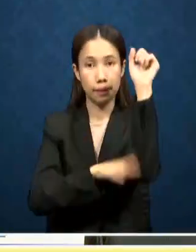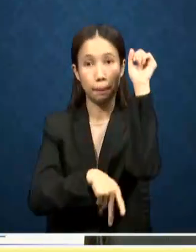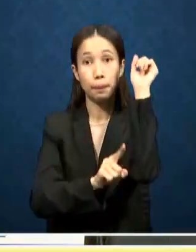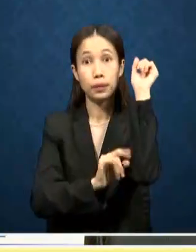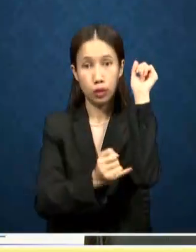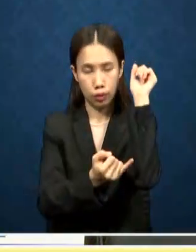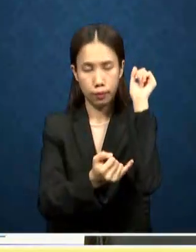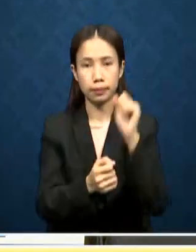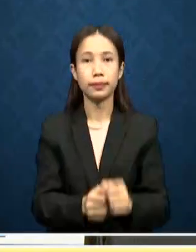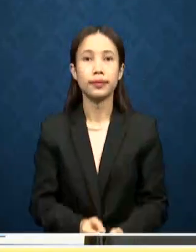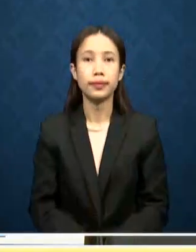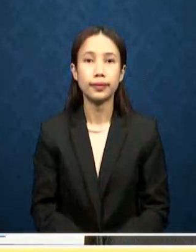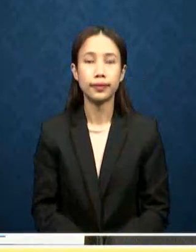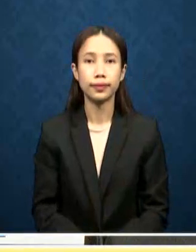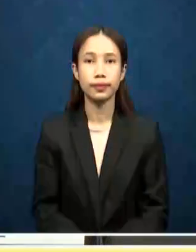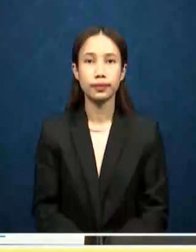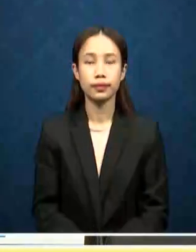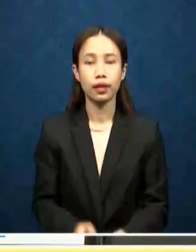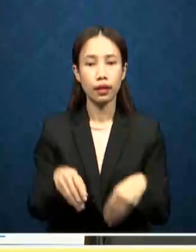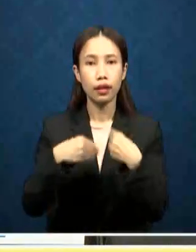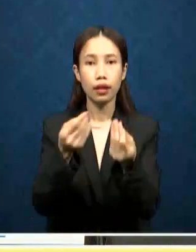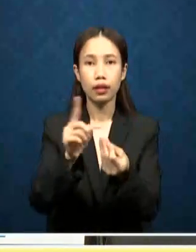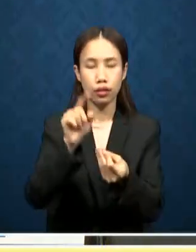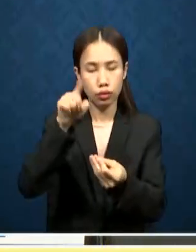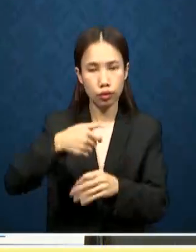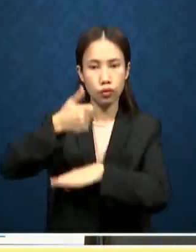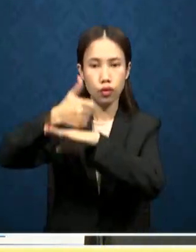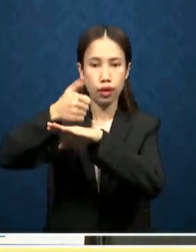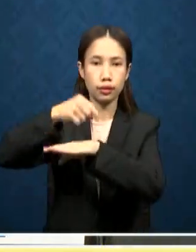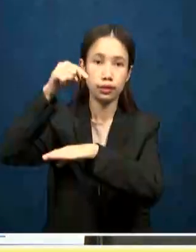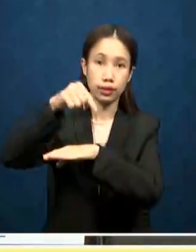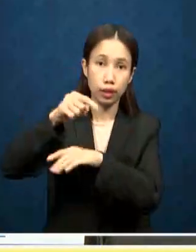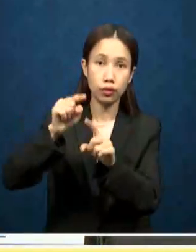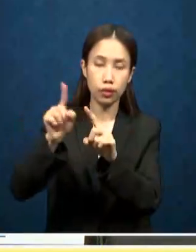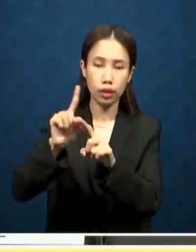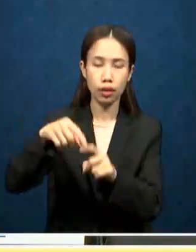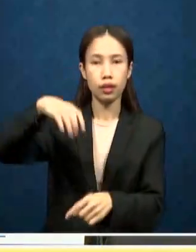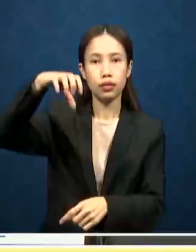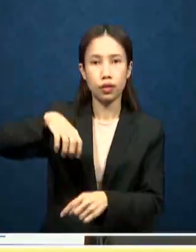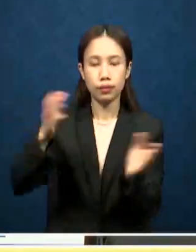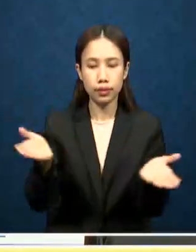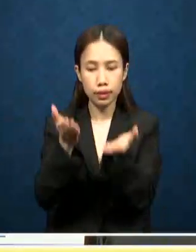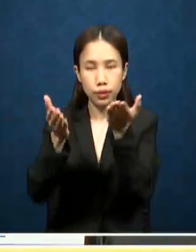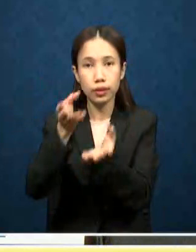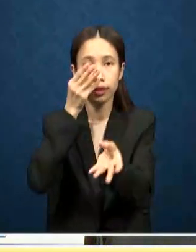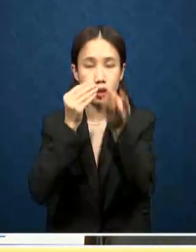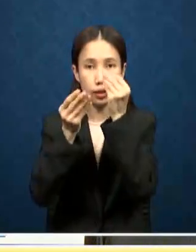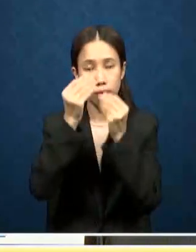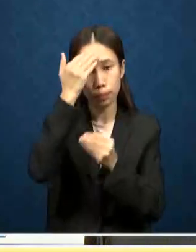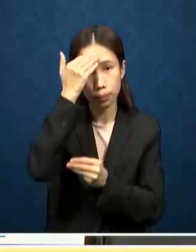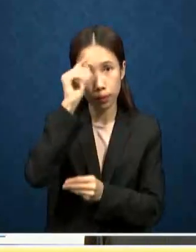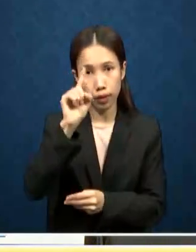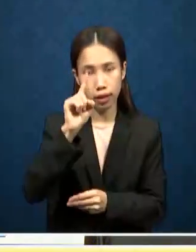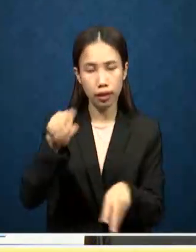จังหวัดประจวบเคีขันธ์ควรให้มีสายบังคับบัญชาขึ้นตรงต่อกรมส่งเสริมการเรียนรู้เพื่อ